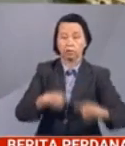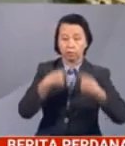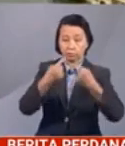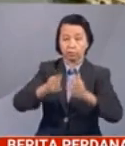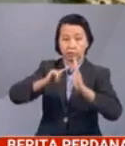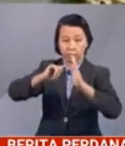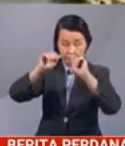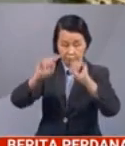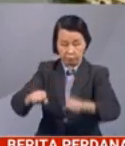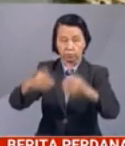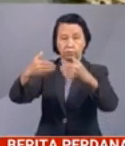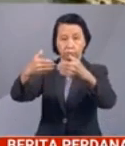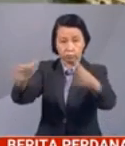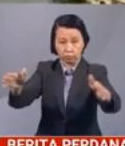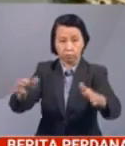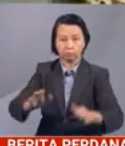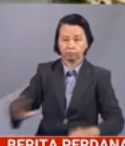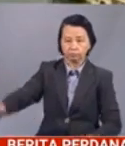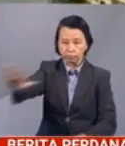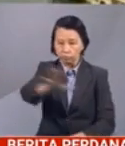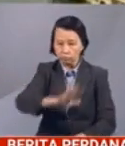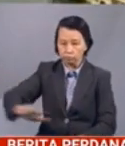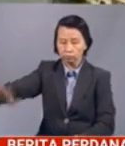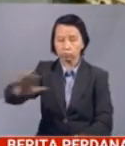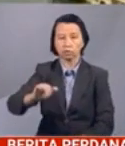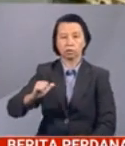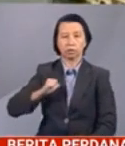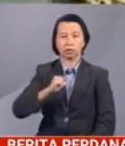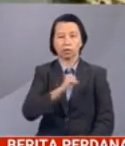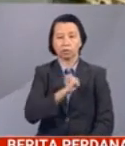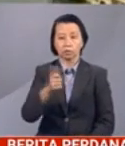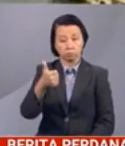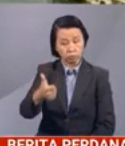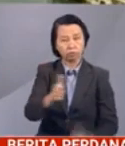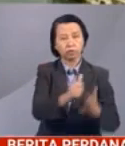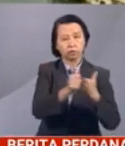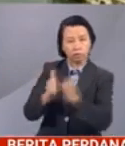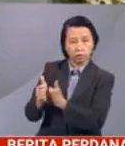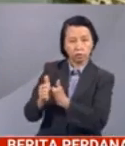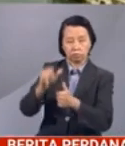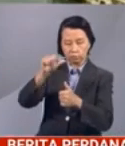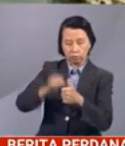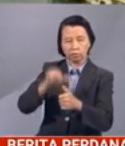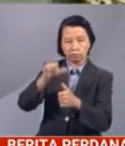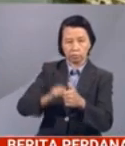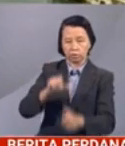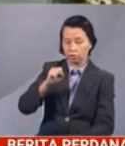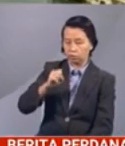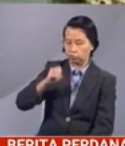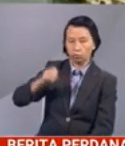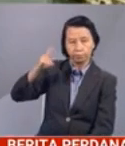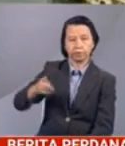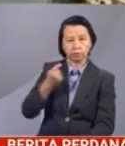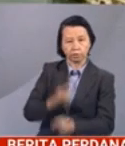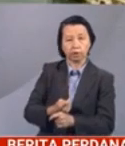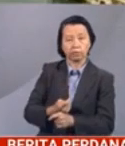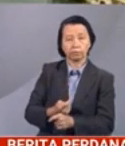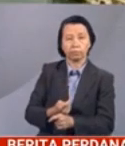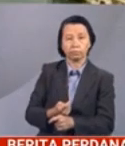dibenarkan beroperasi. Rata-rata ahli mengikuti setiap garis panduan yang